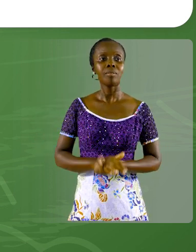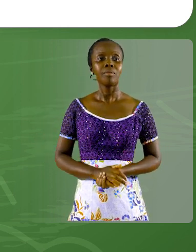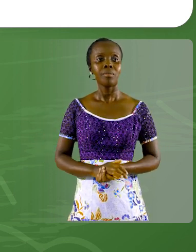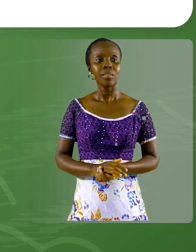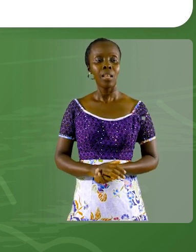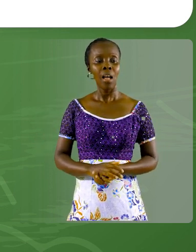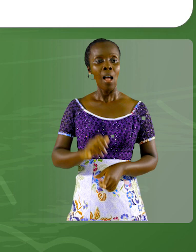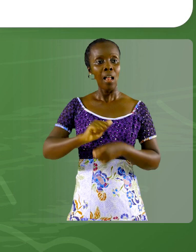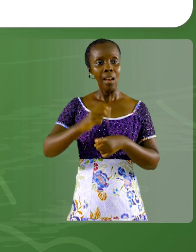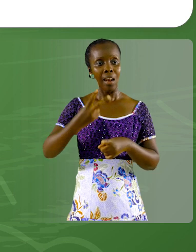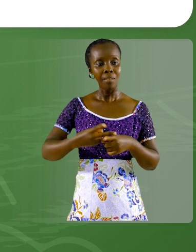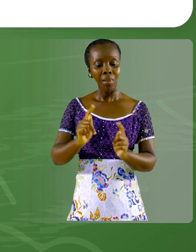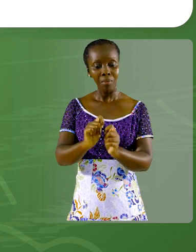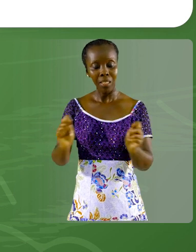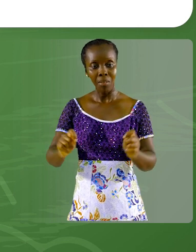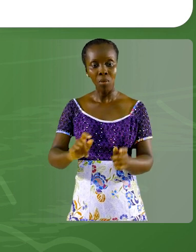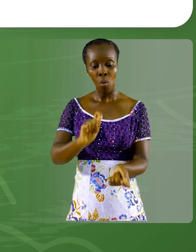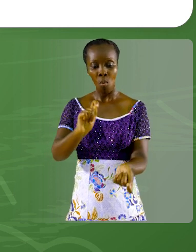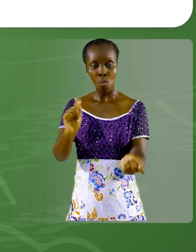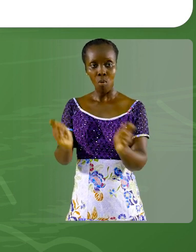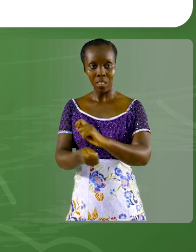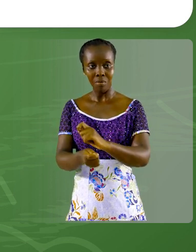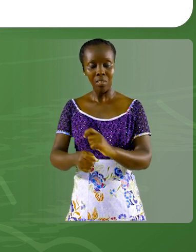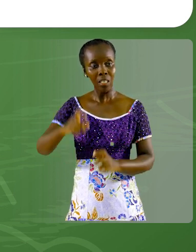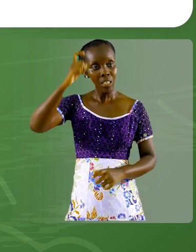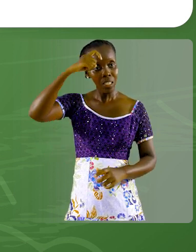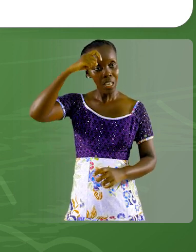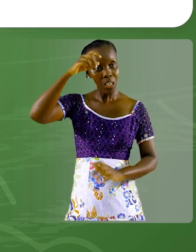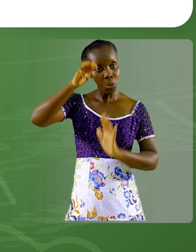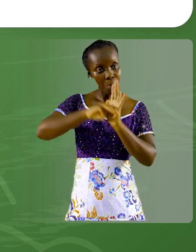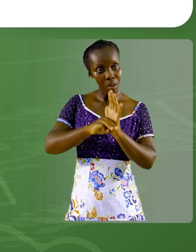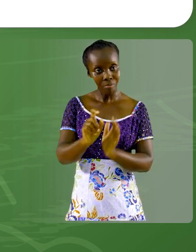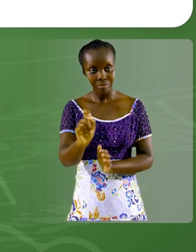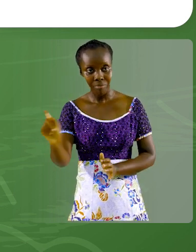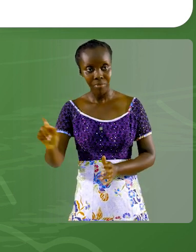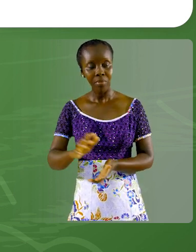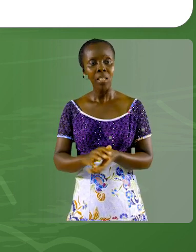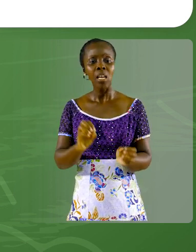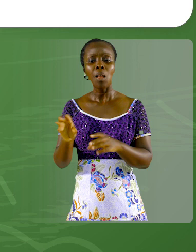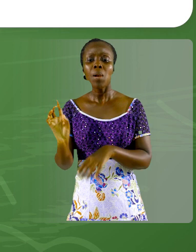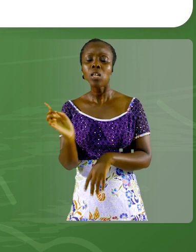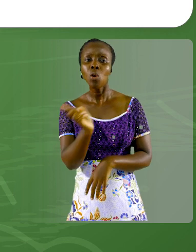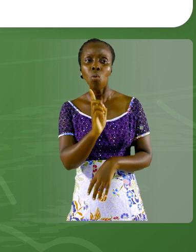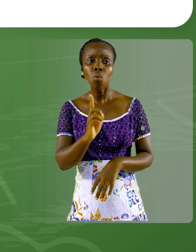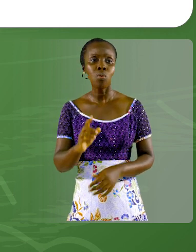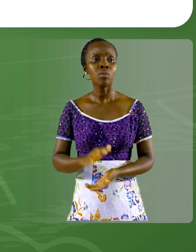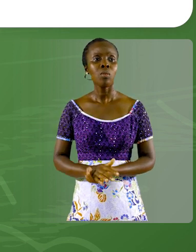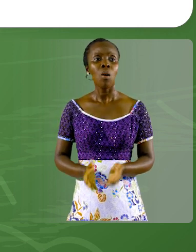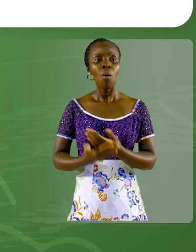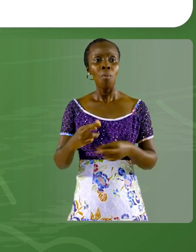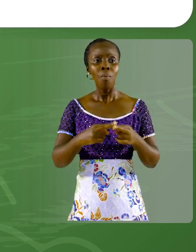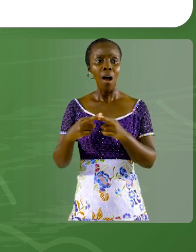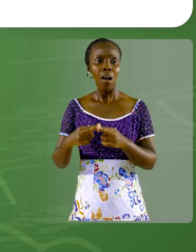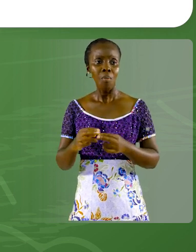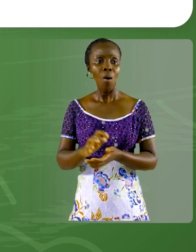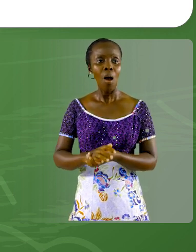très qui modifie sagement. Et où est-il placé par rapport à sagement, qui est un autre